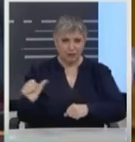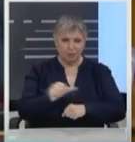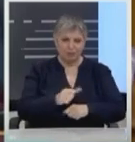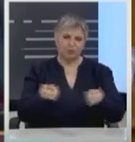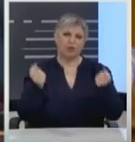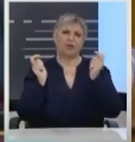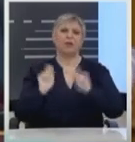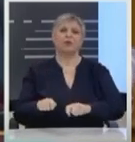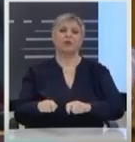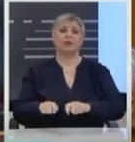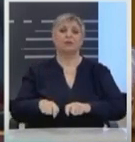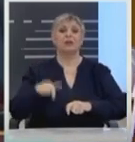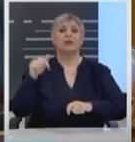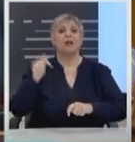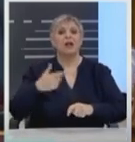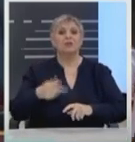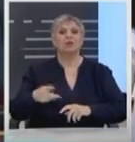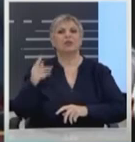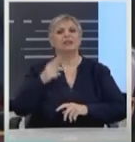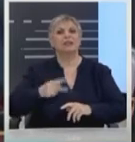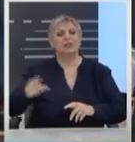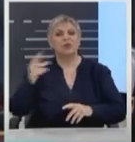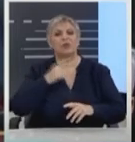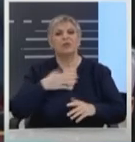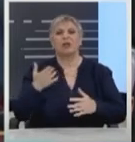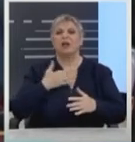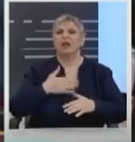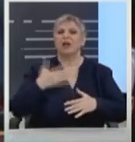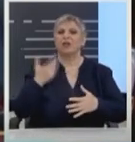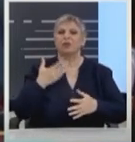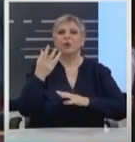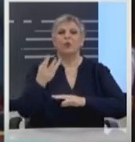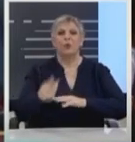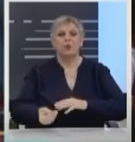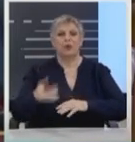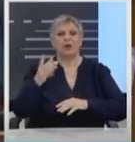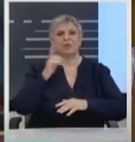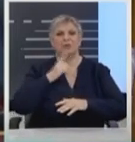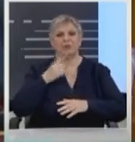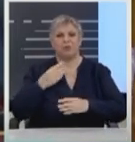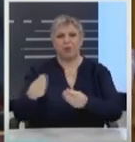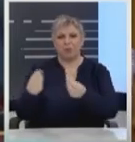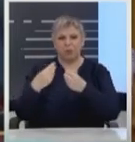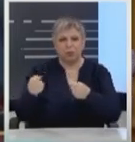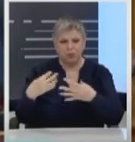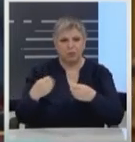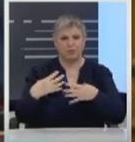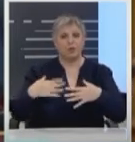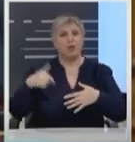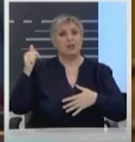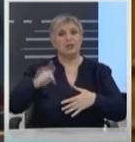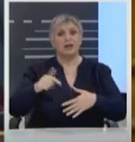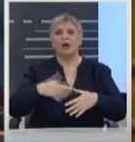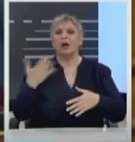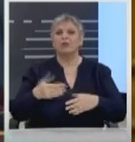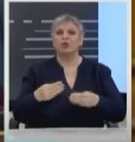αυτό όσο και αν η ελληνική κοινωνία είναι πνιγμένη στο ψέμα και στα fake news. Όσο ψέμα και αν χύσετε και να δηλητηριάσετε την